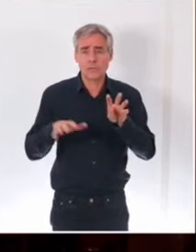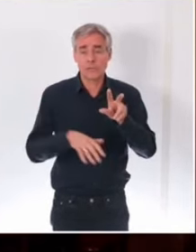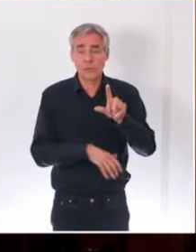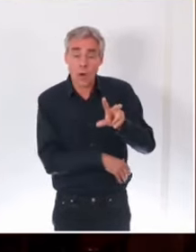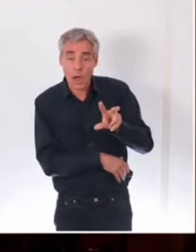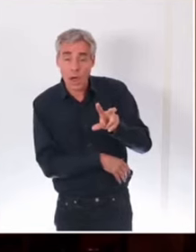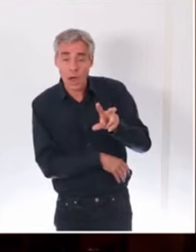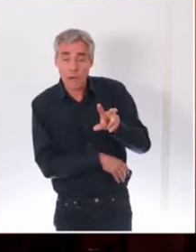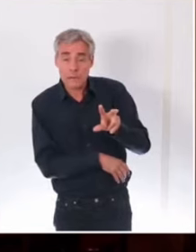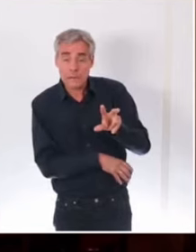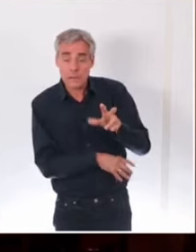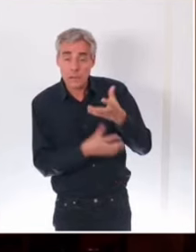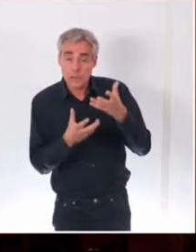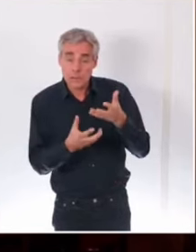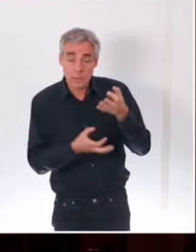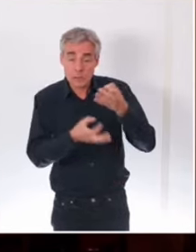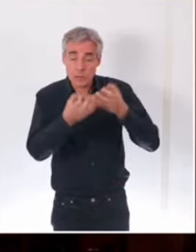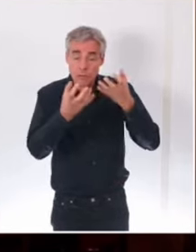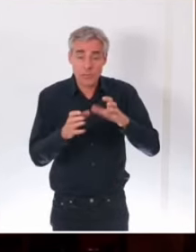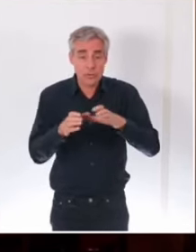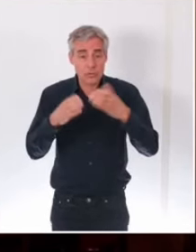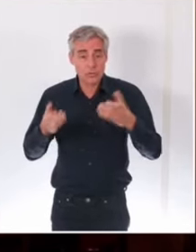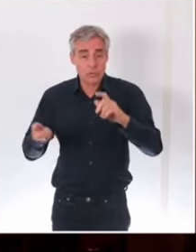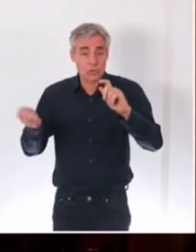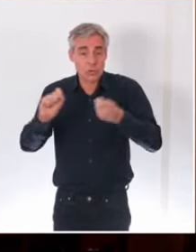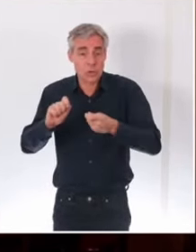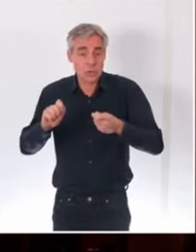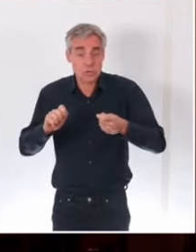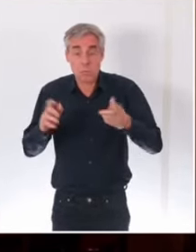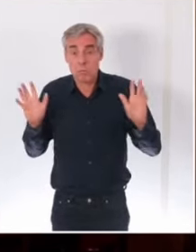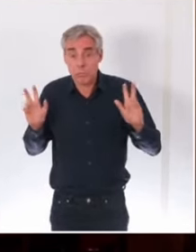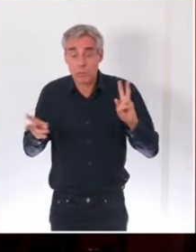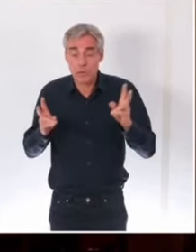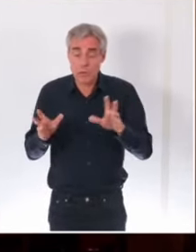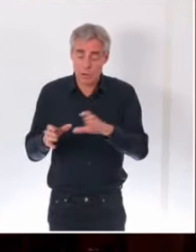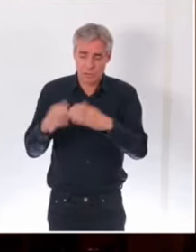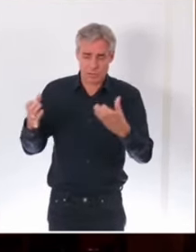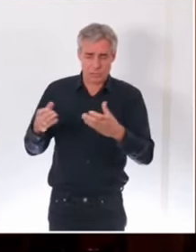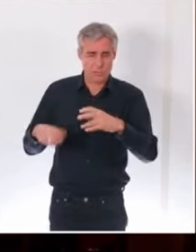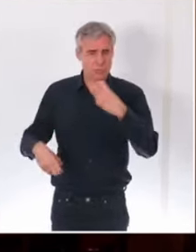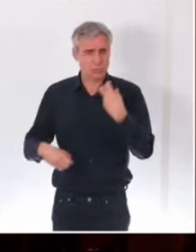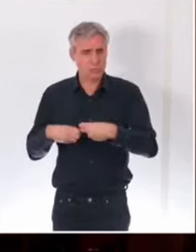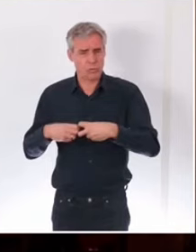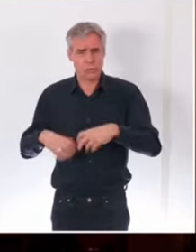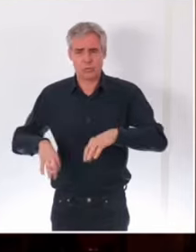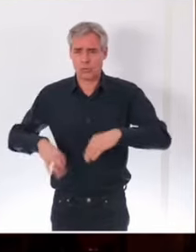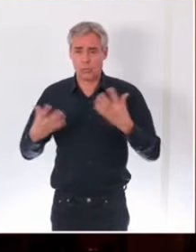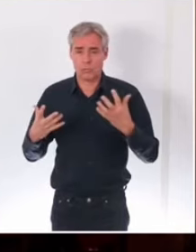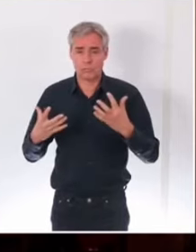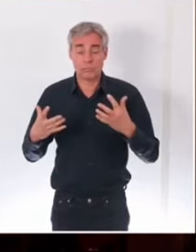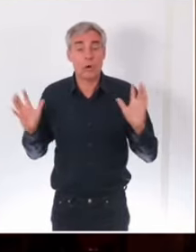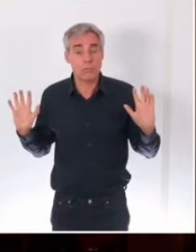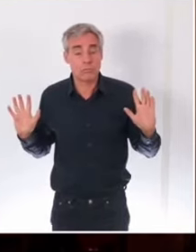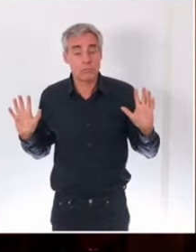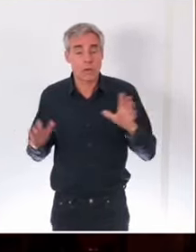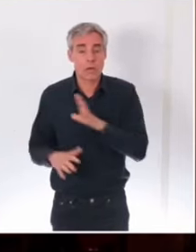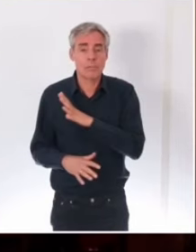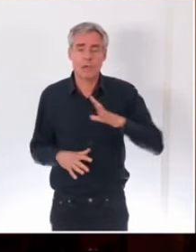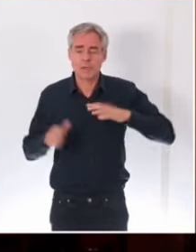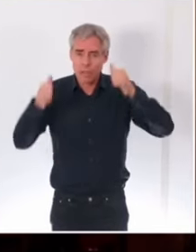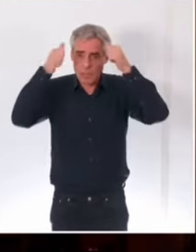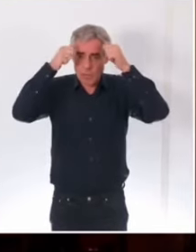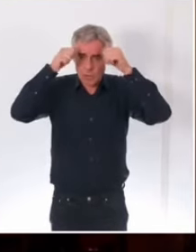effectivement un souhait de changer de constitution, car celle-ci serait trop brutale. Madame Le Serre qui a parlé